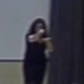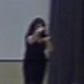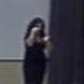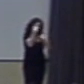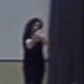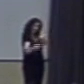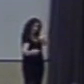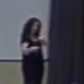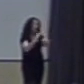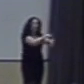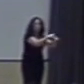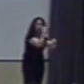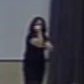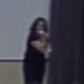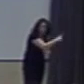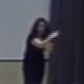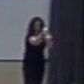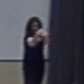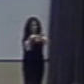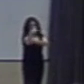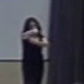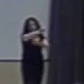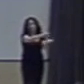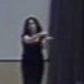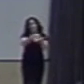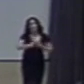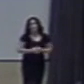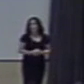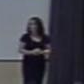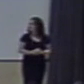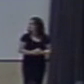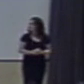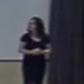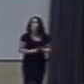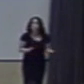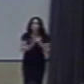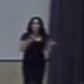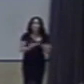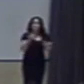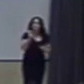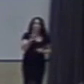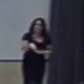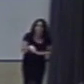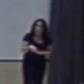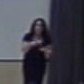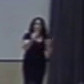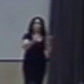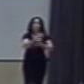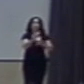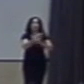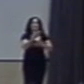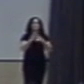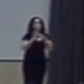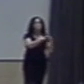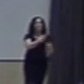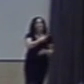polític quan llegeix aquesta notícia, no? Bueno, també el periodisme no pertany en exclusiva